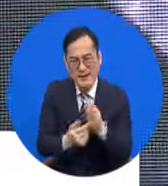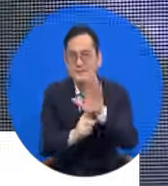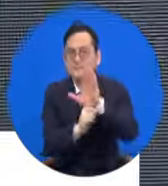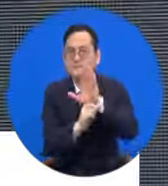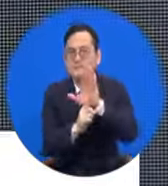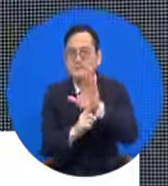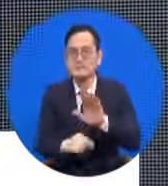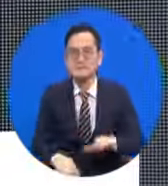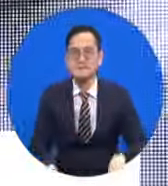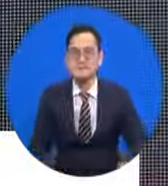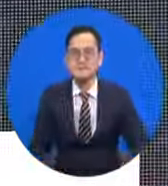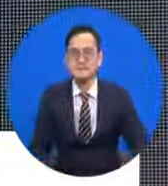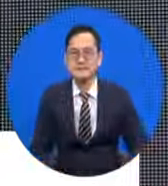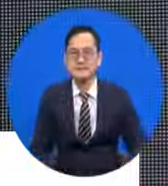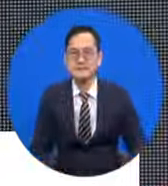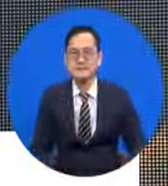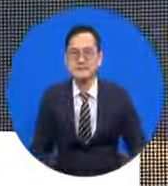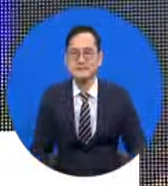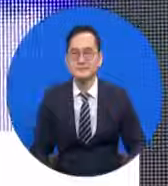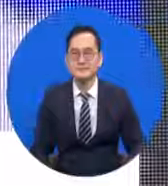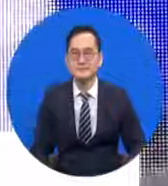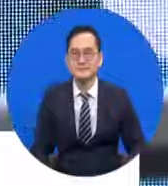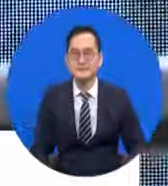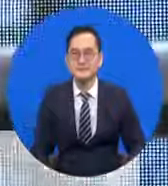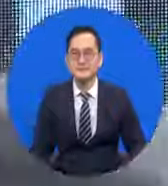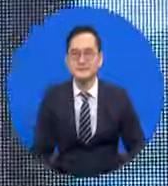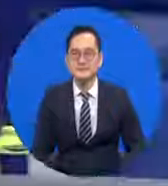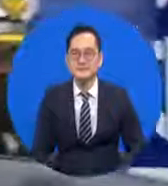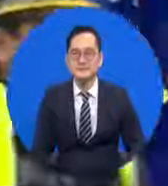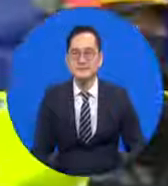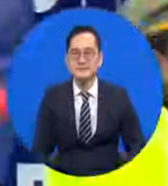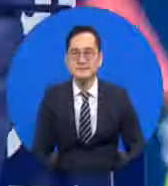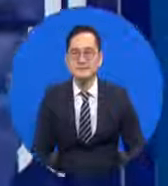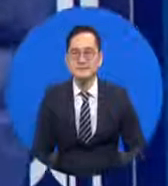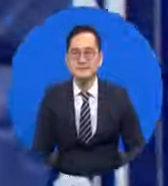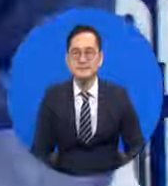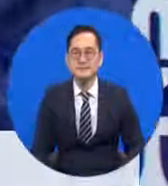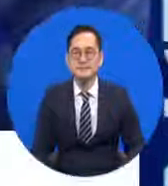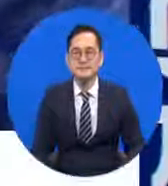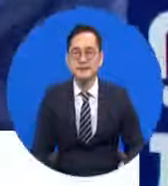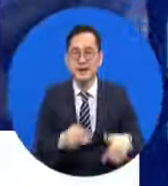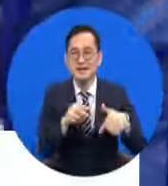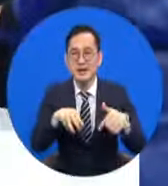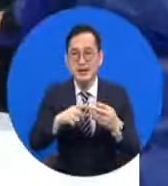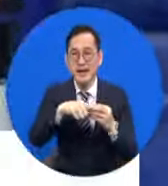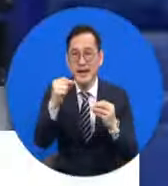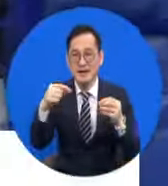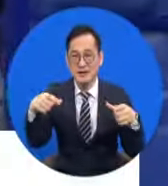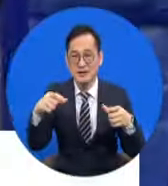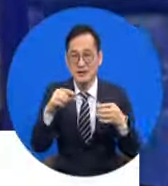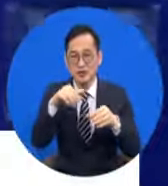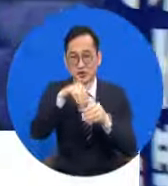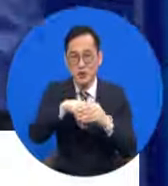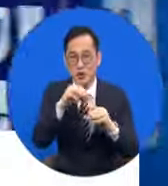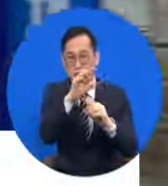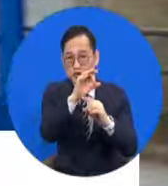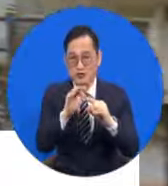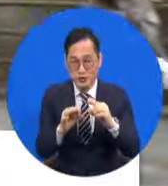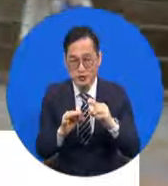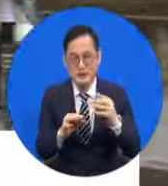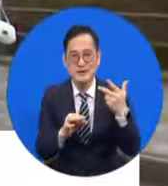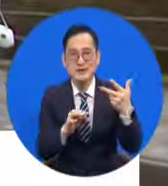투표할 시간이라는 글을 올리며 투표를 독려했습니다. 오전 9시 기준 인천 계양의 투표율은